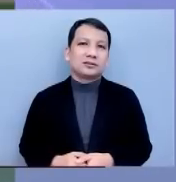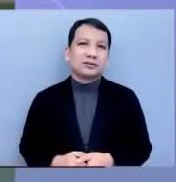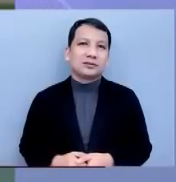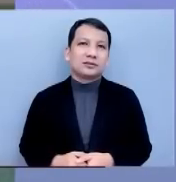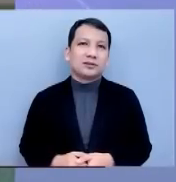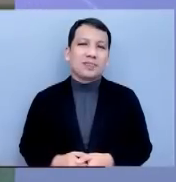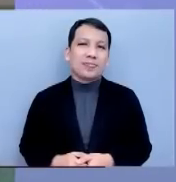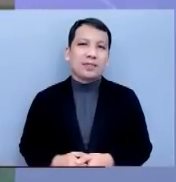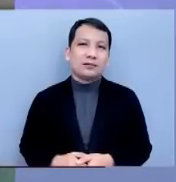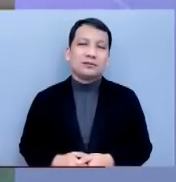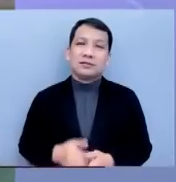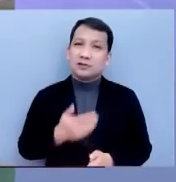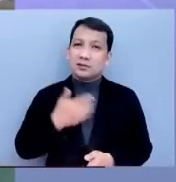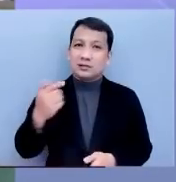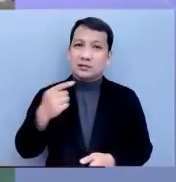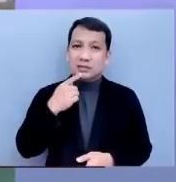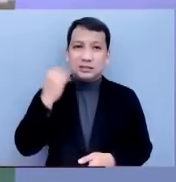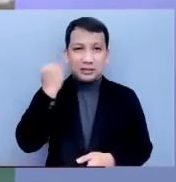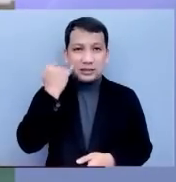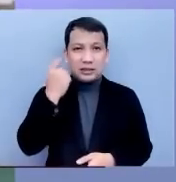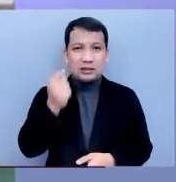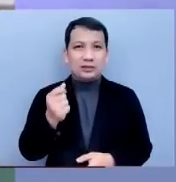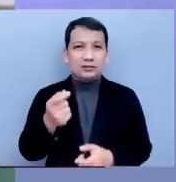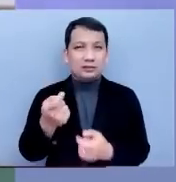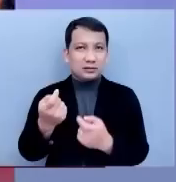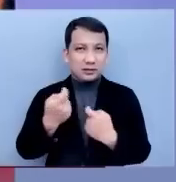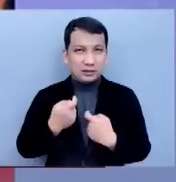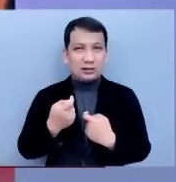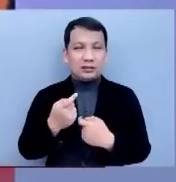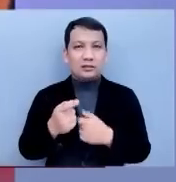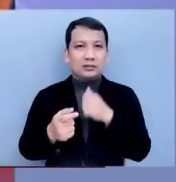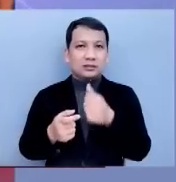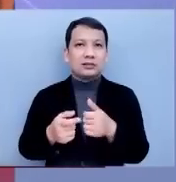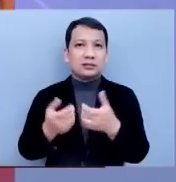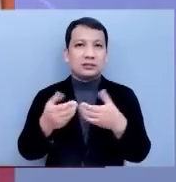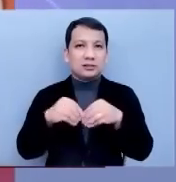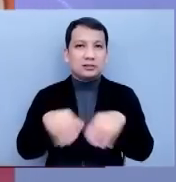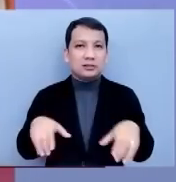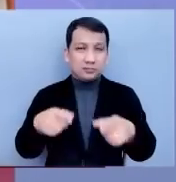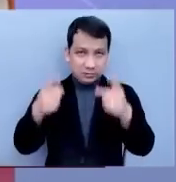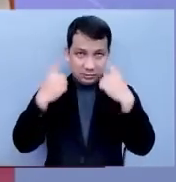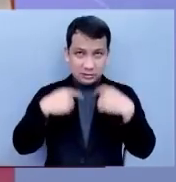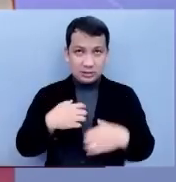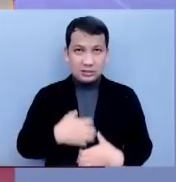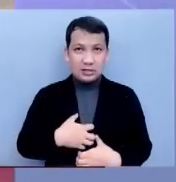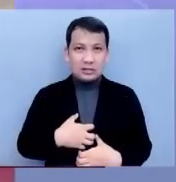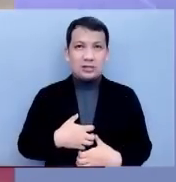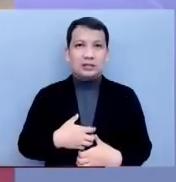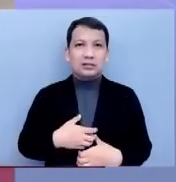Wish granted para kay Justin ang natanggap niyang regalo. Hindi bale raw na walang medalya basta't may